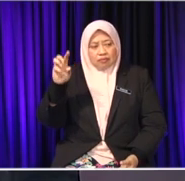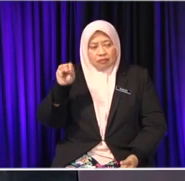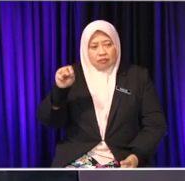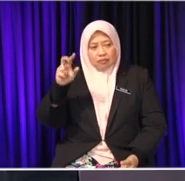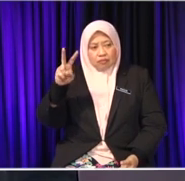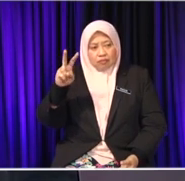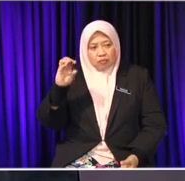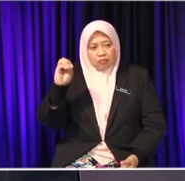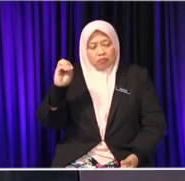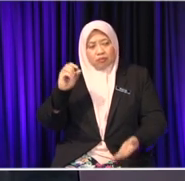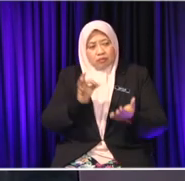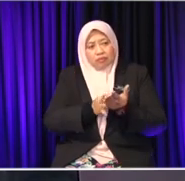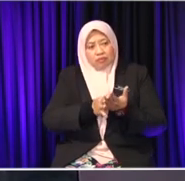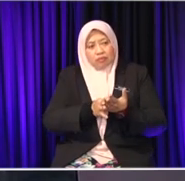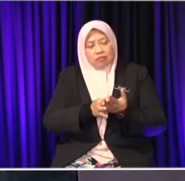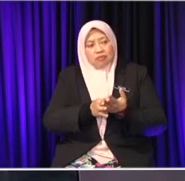jadwalnya 60.000